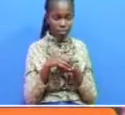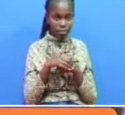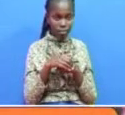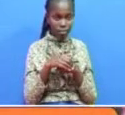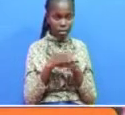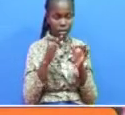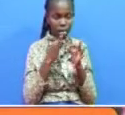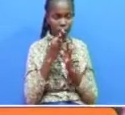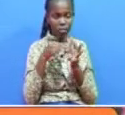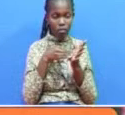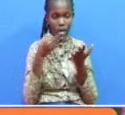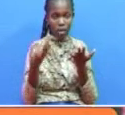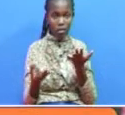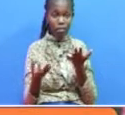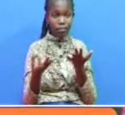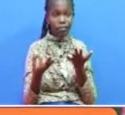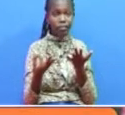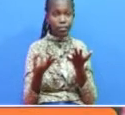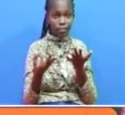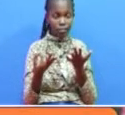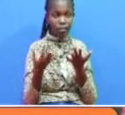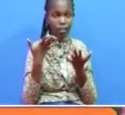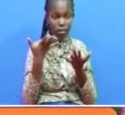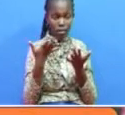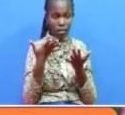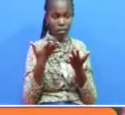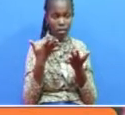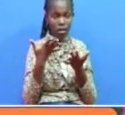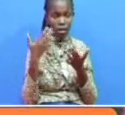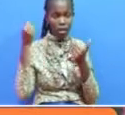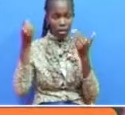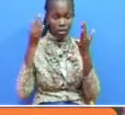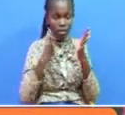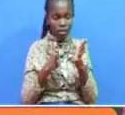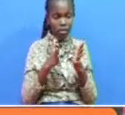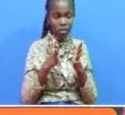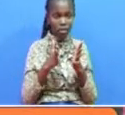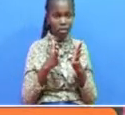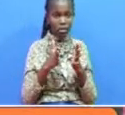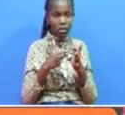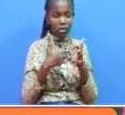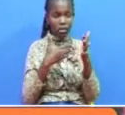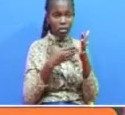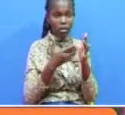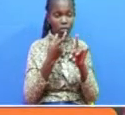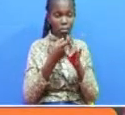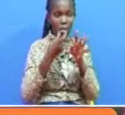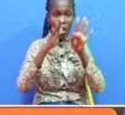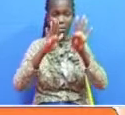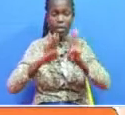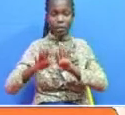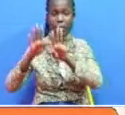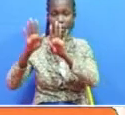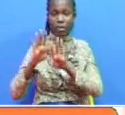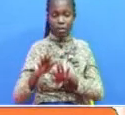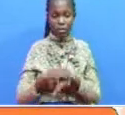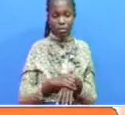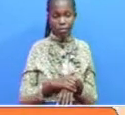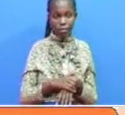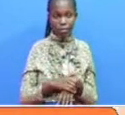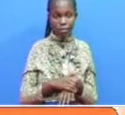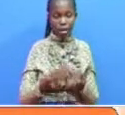failure to which the two candidates will be suspended from conducting campaigns.